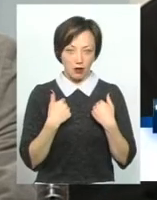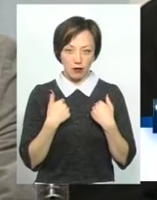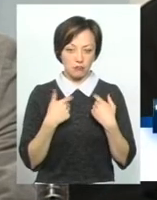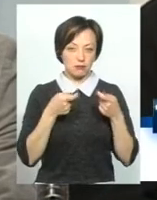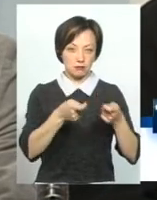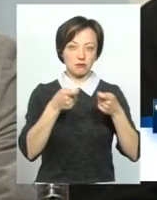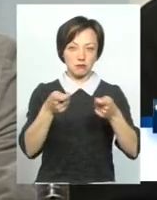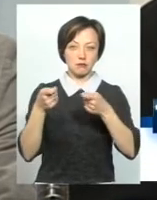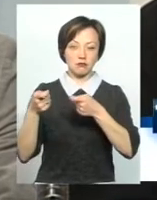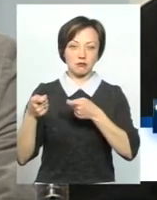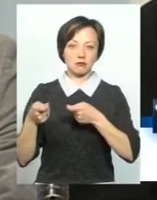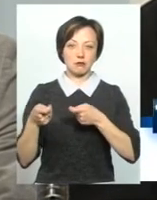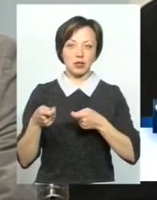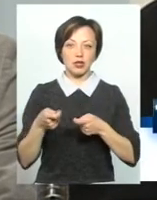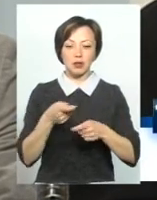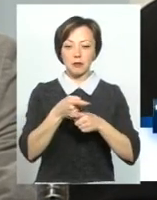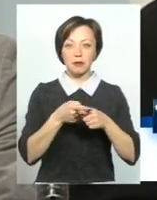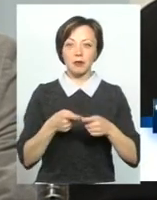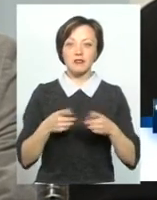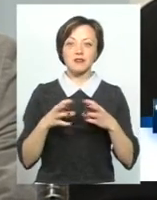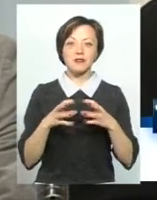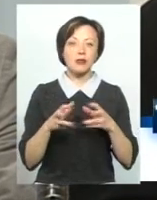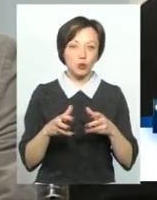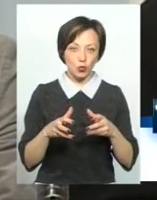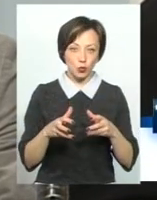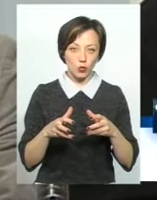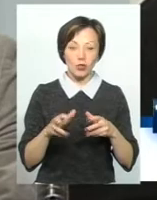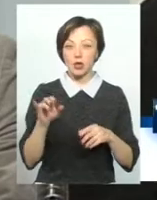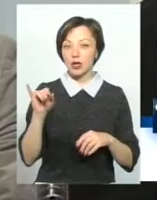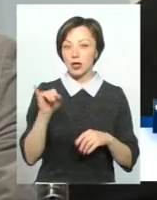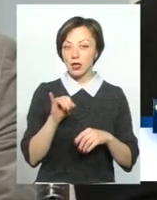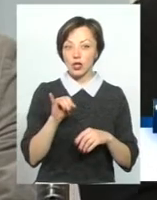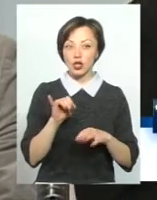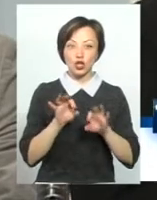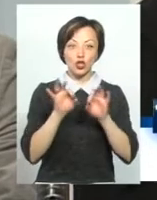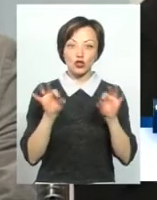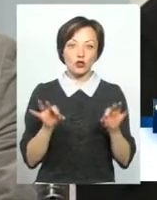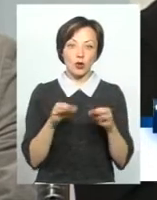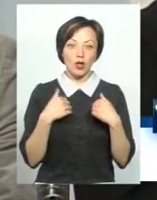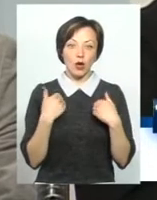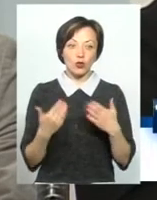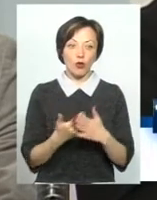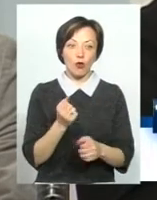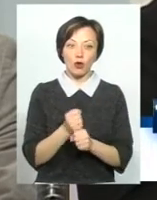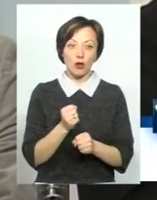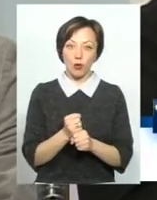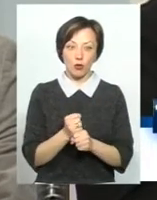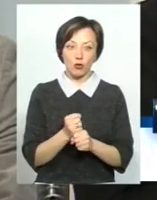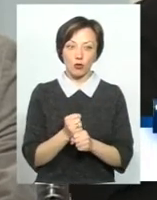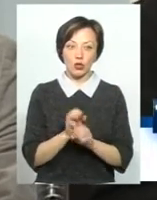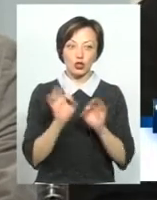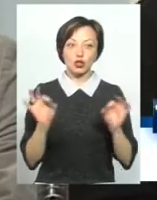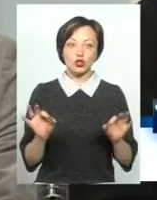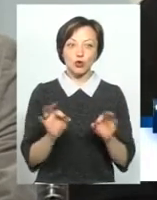об'їхав, як то кажуть, півземної кулі, і нічого я нового не роблю. І